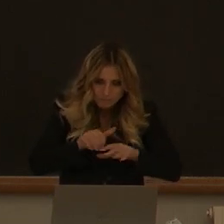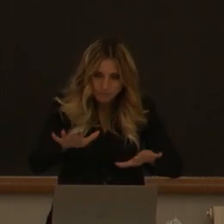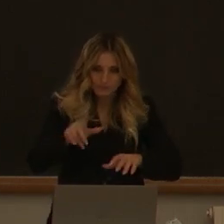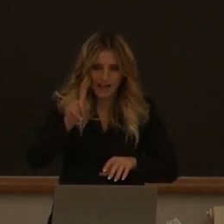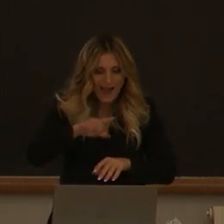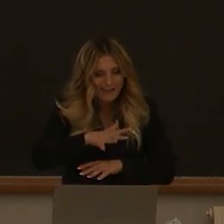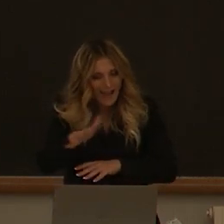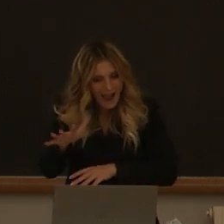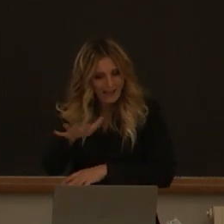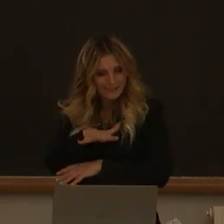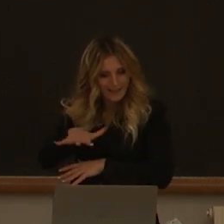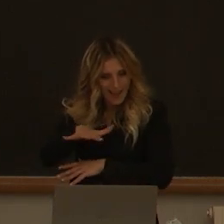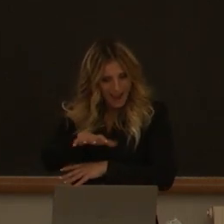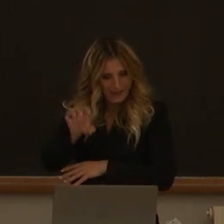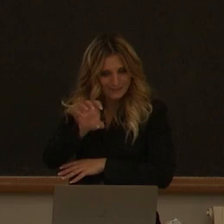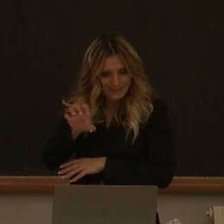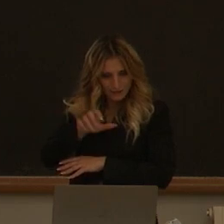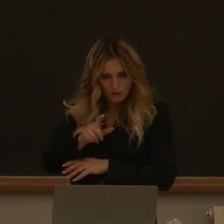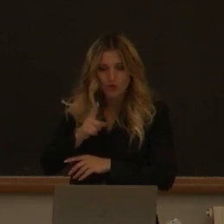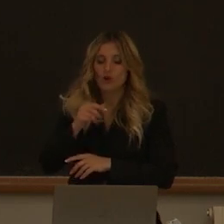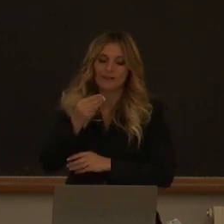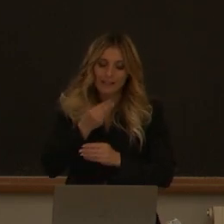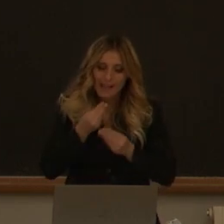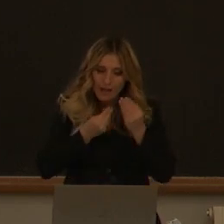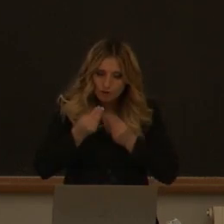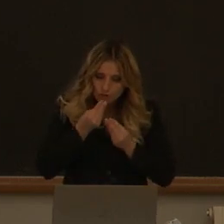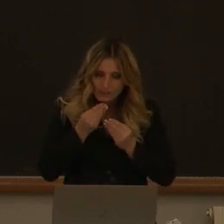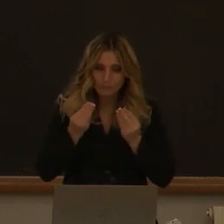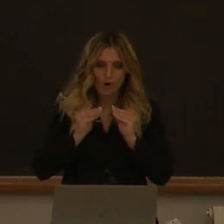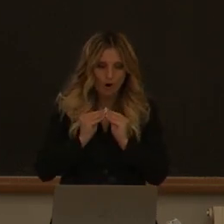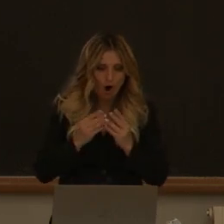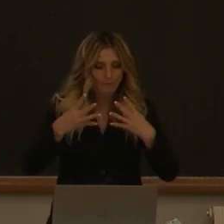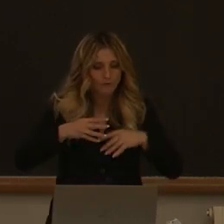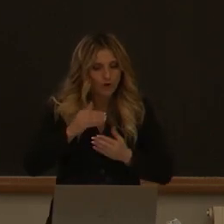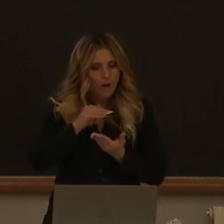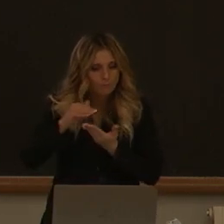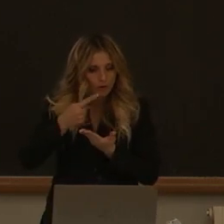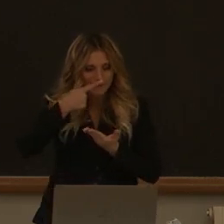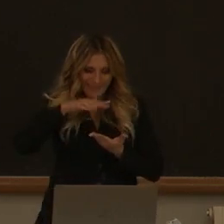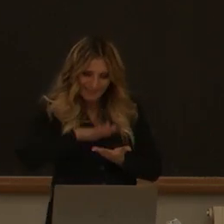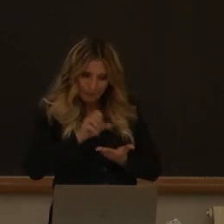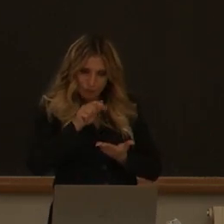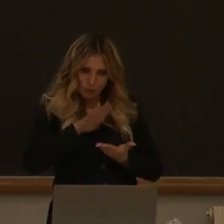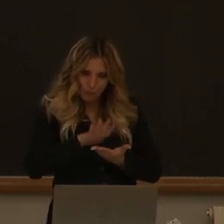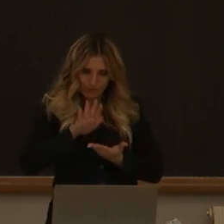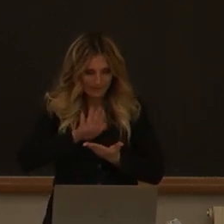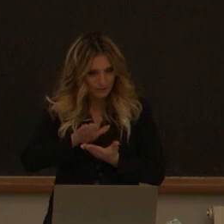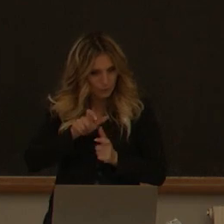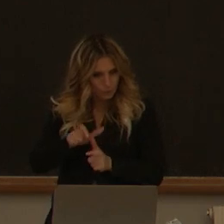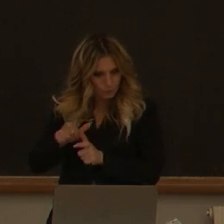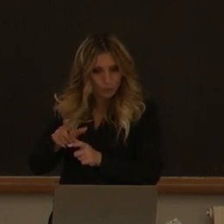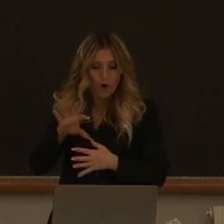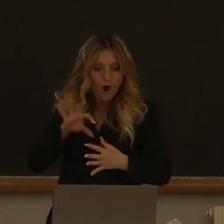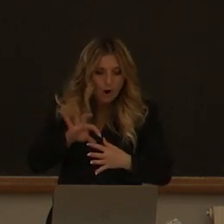aree metropolitane, la cultura dei cibi ovviamente e dei prodotti tipici locali che vedremo sono legati alla